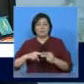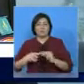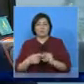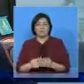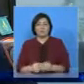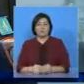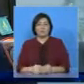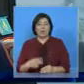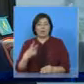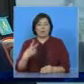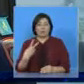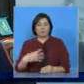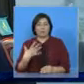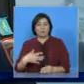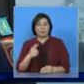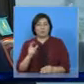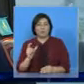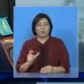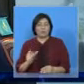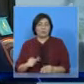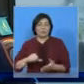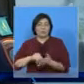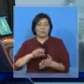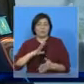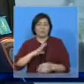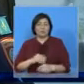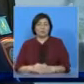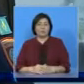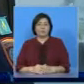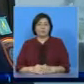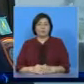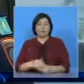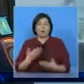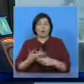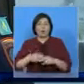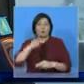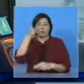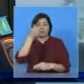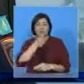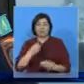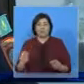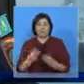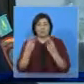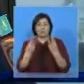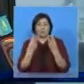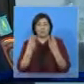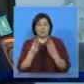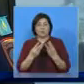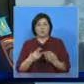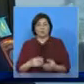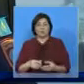және 2500-ден астам адамдар. Ағымдағы жылы өрт қауіпті кезеңге